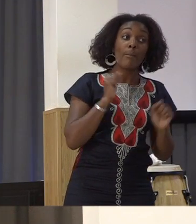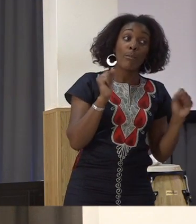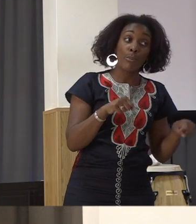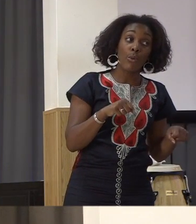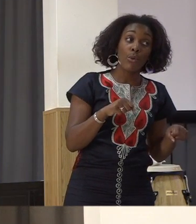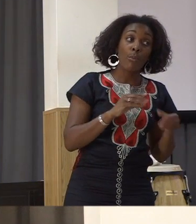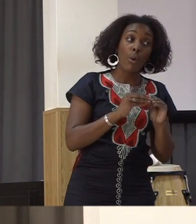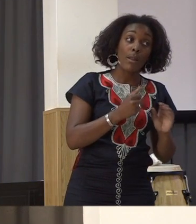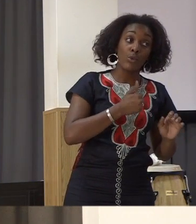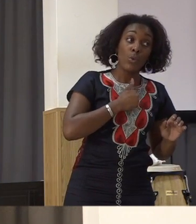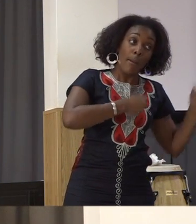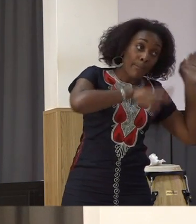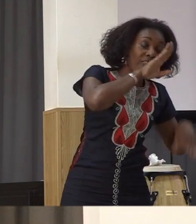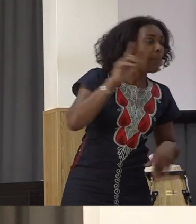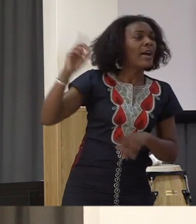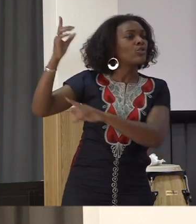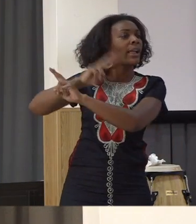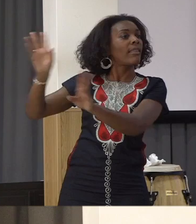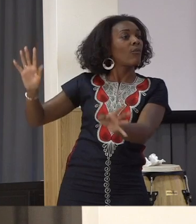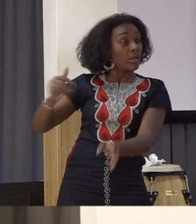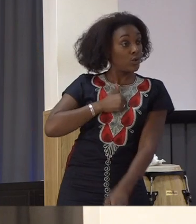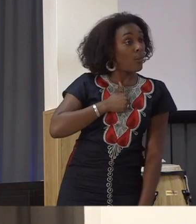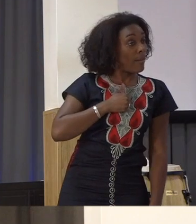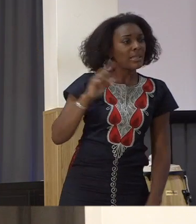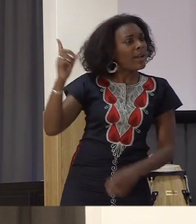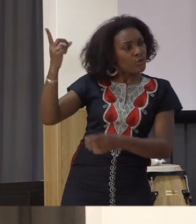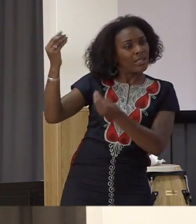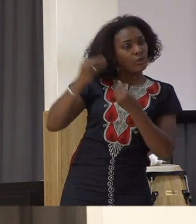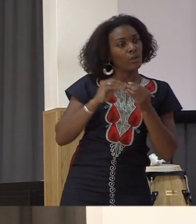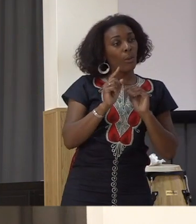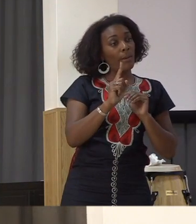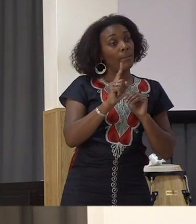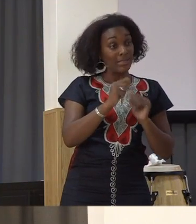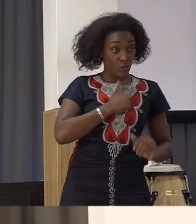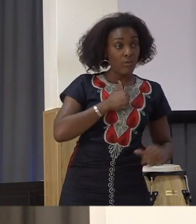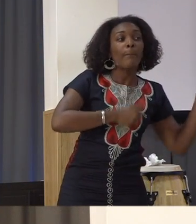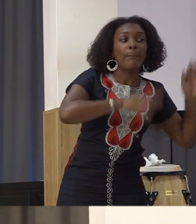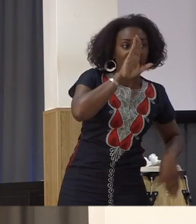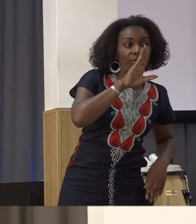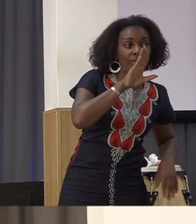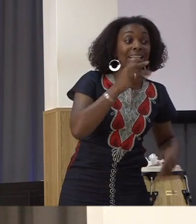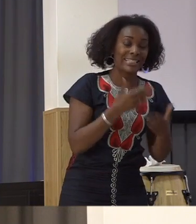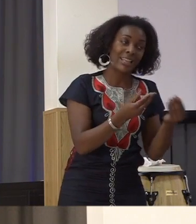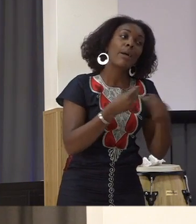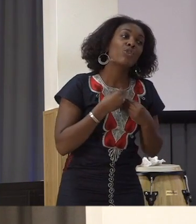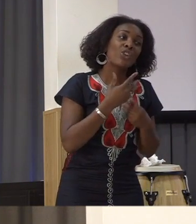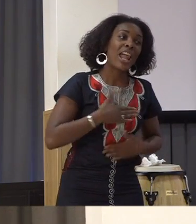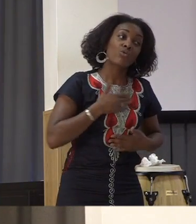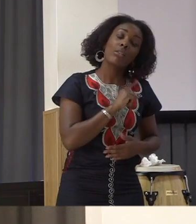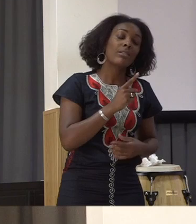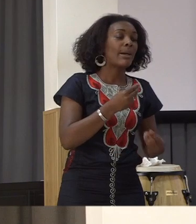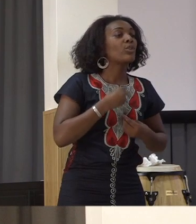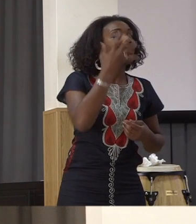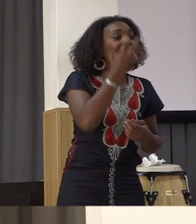parfois des problèmes dans lesquels on se jette tout seul, sans que ce soit Dieu qui nous y mette. Et ça ne produit pas la joie. Ça produit une tristesse selon le